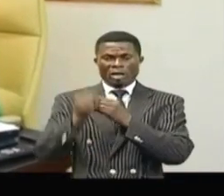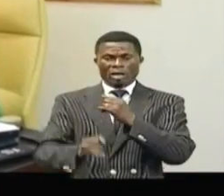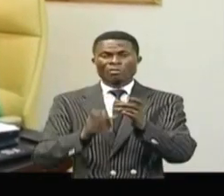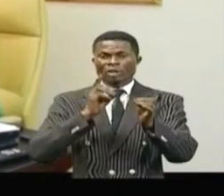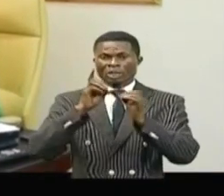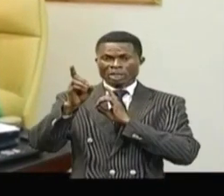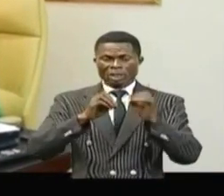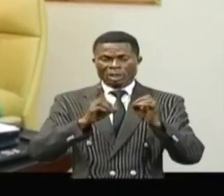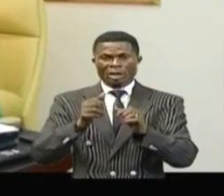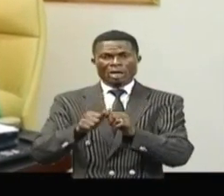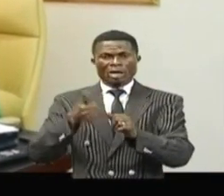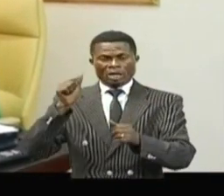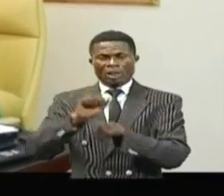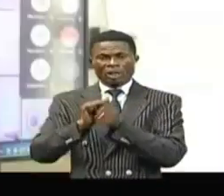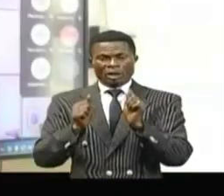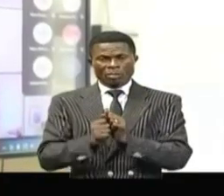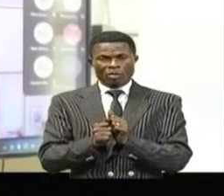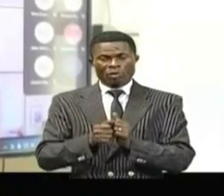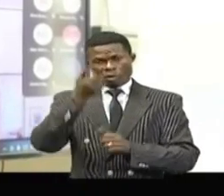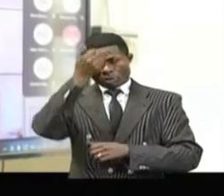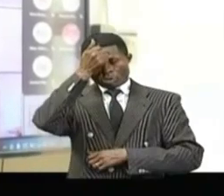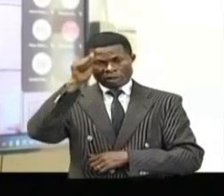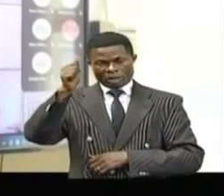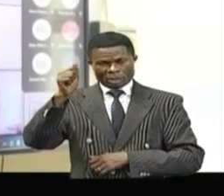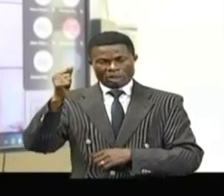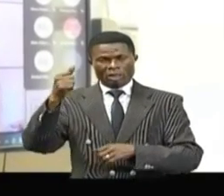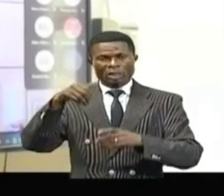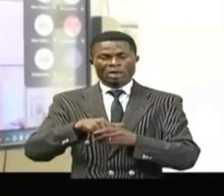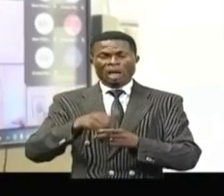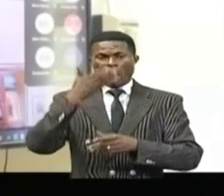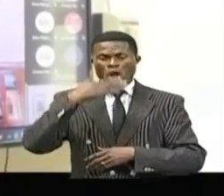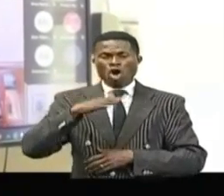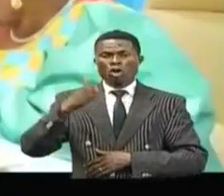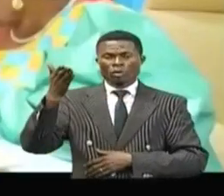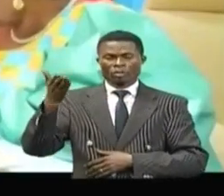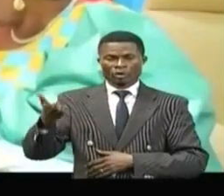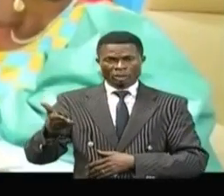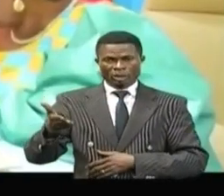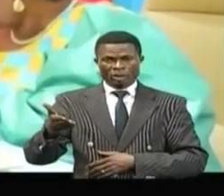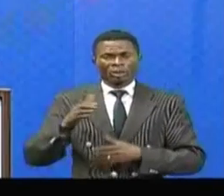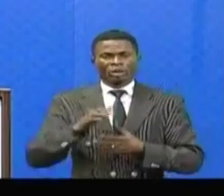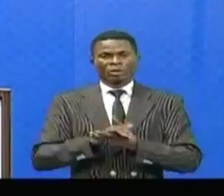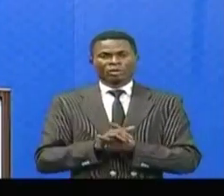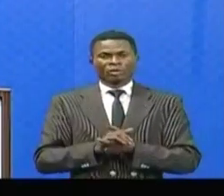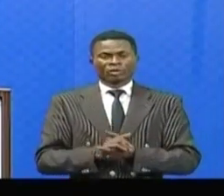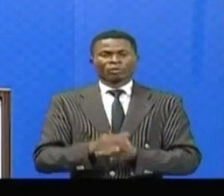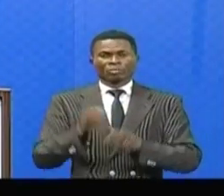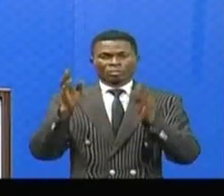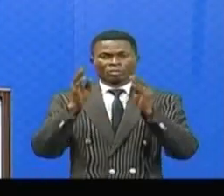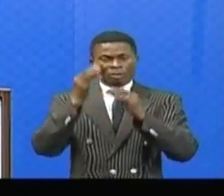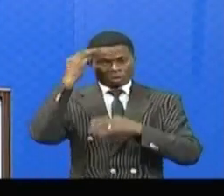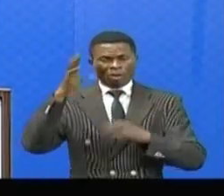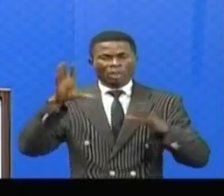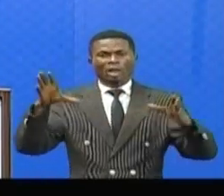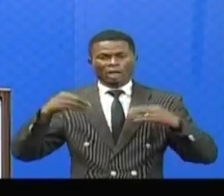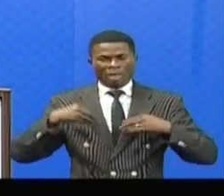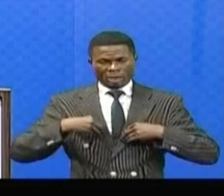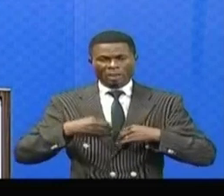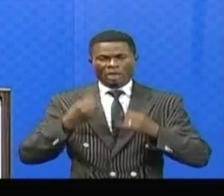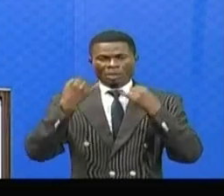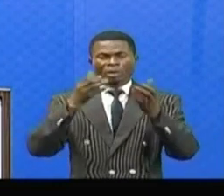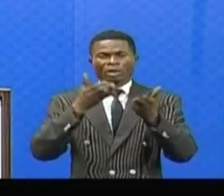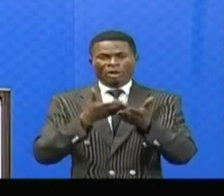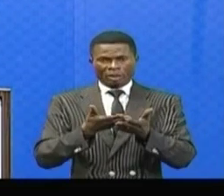et d'éviter la paralysie et le fonctionnement de certains hôpitaux. Le Conseil a pris acte de cette note